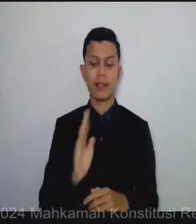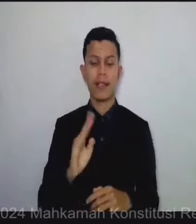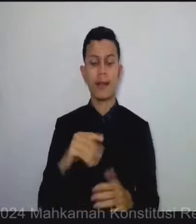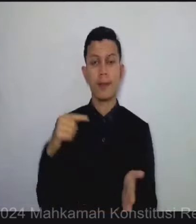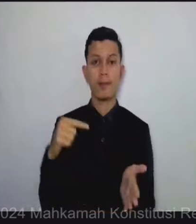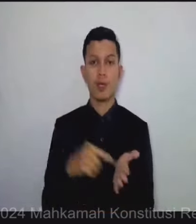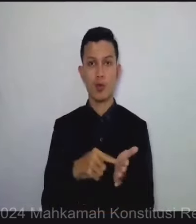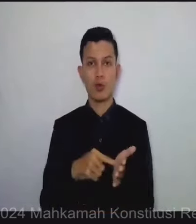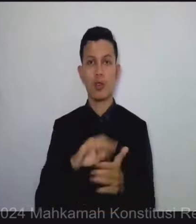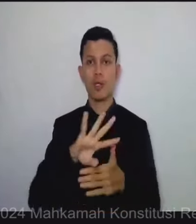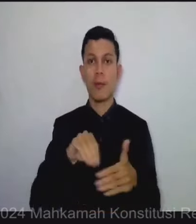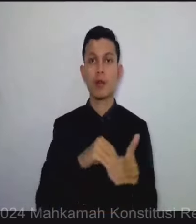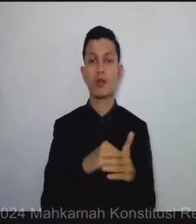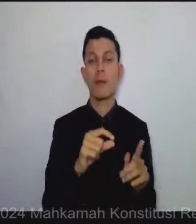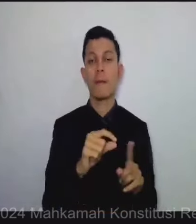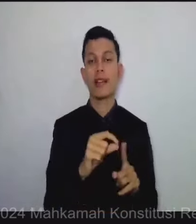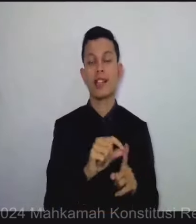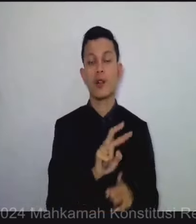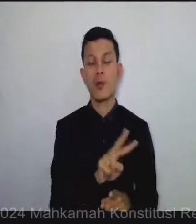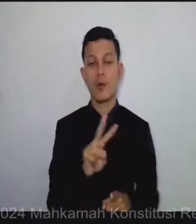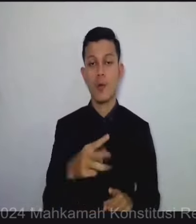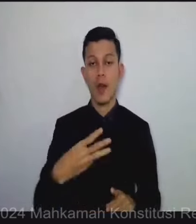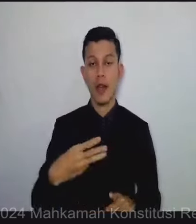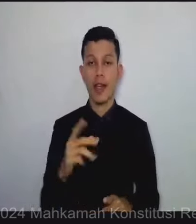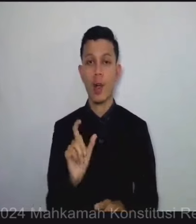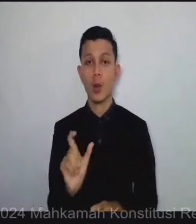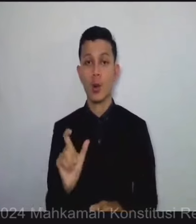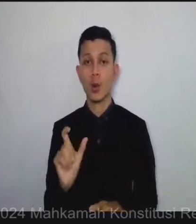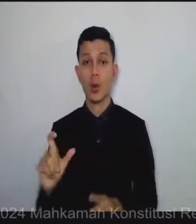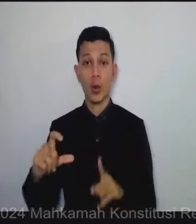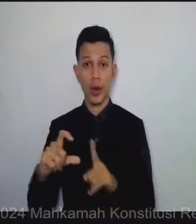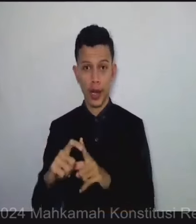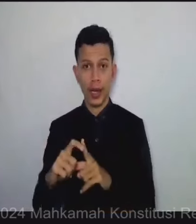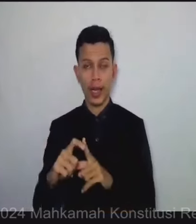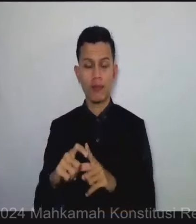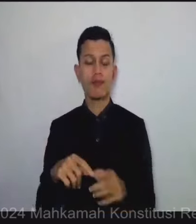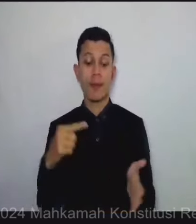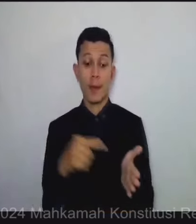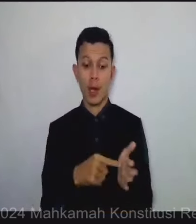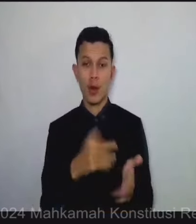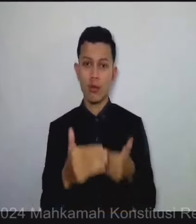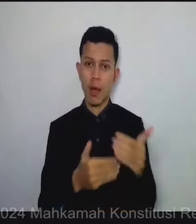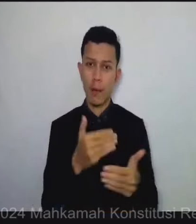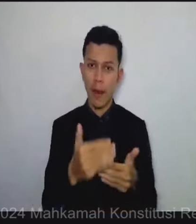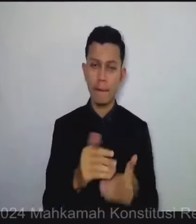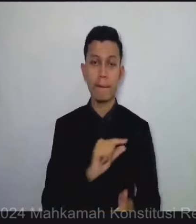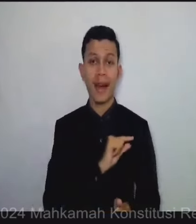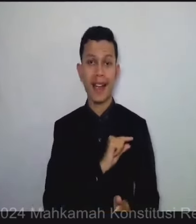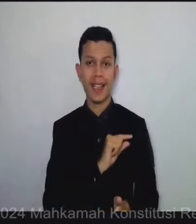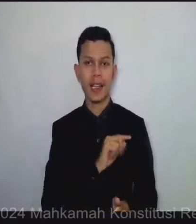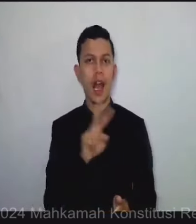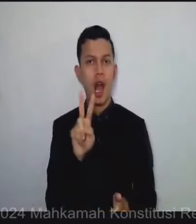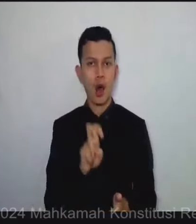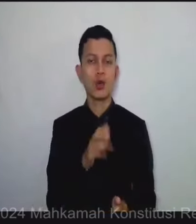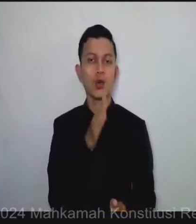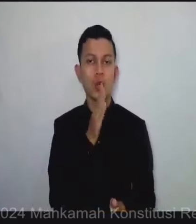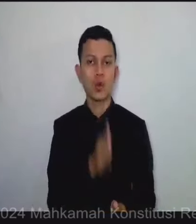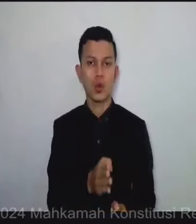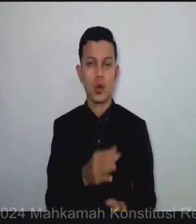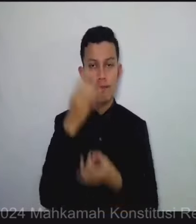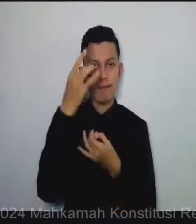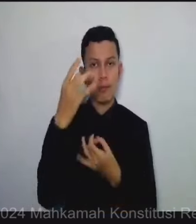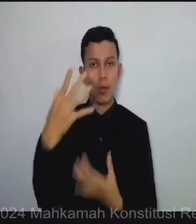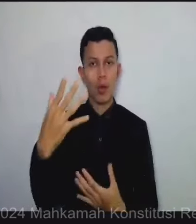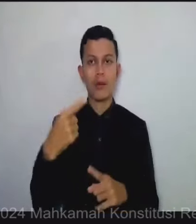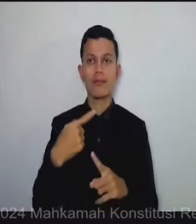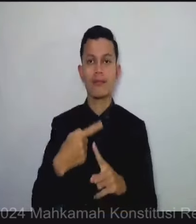ditemaktub dalam pasal 22e ayat 1 UD 1945 dalam menyelenggarakan pemilu penyelenggara pemilu harus berintegritas profesional dan